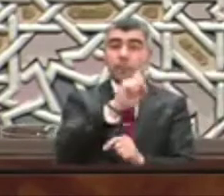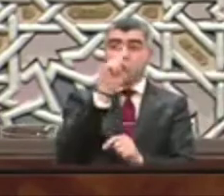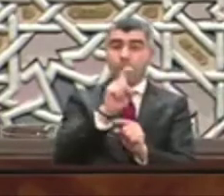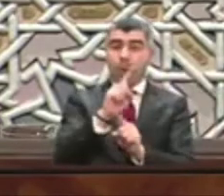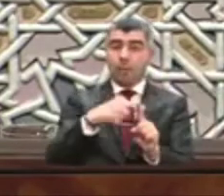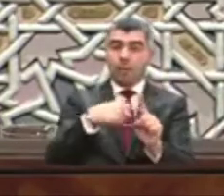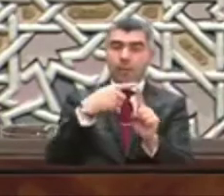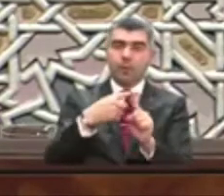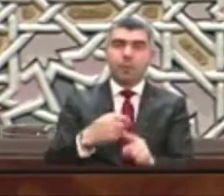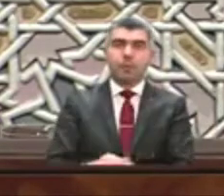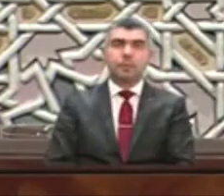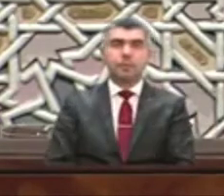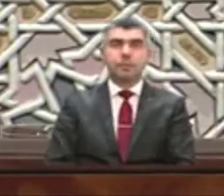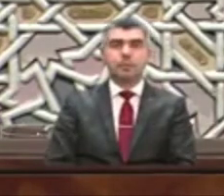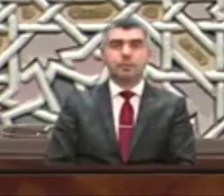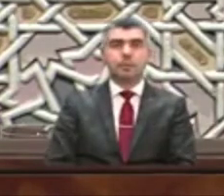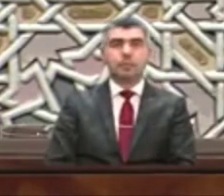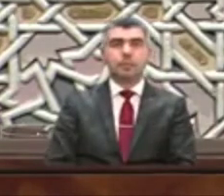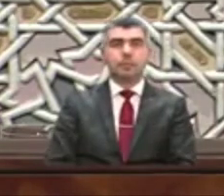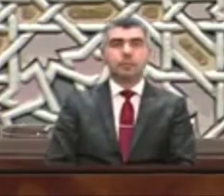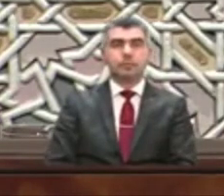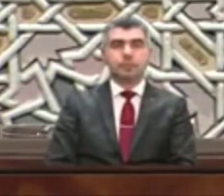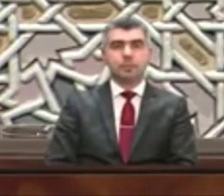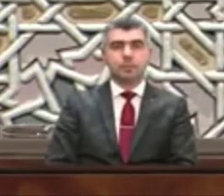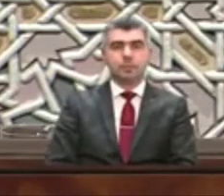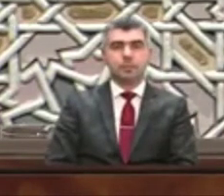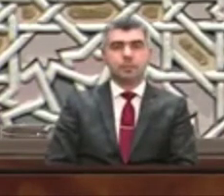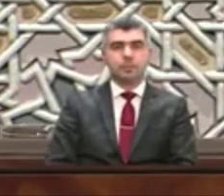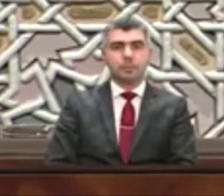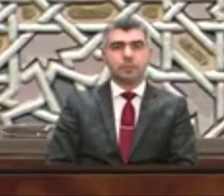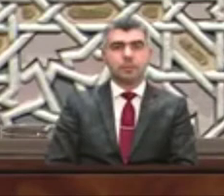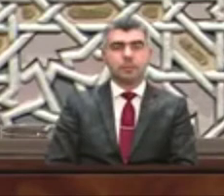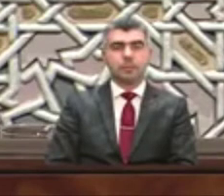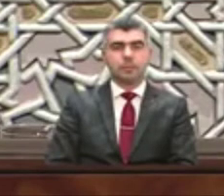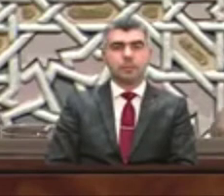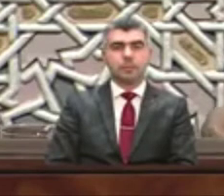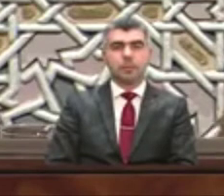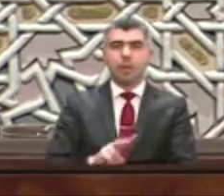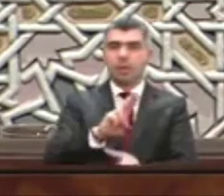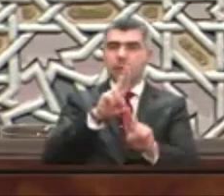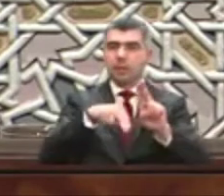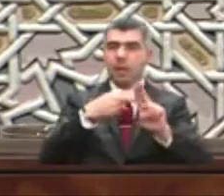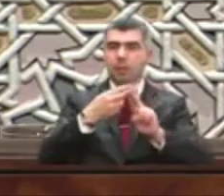الموضوع؟ تعقيب اضافي في الموضوع، لكم كلمه سيد الوزير.